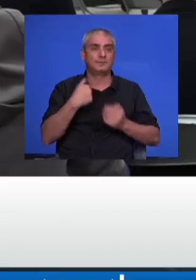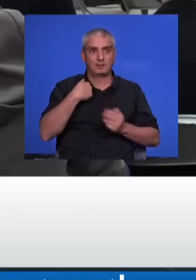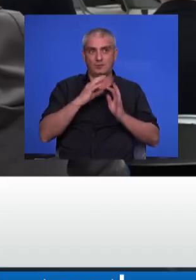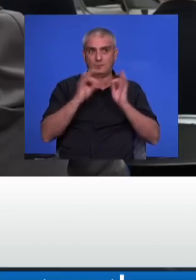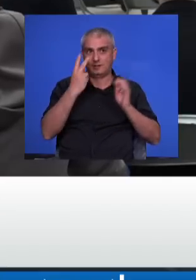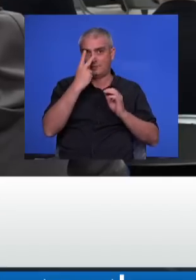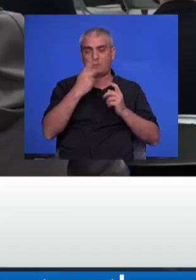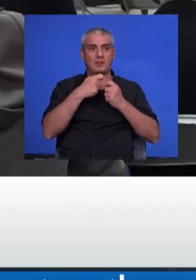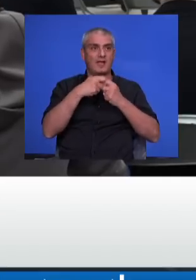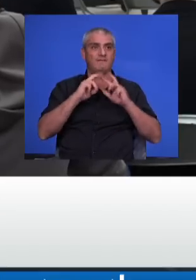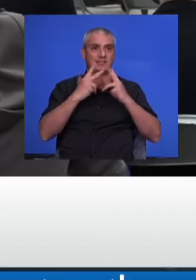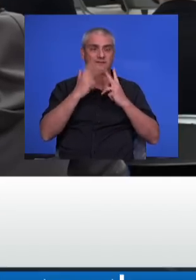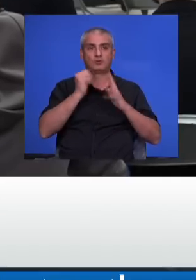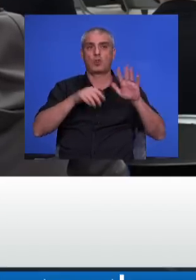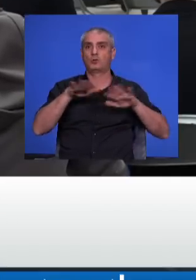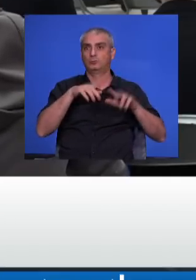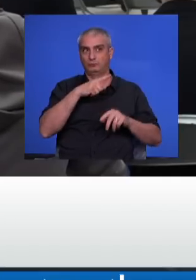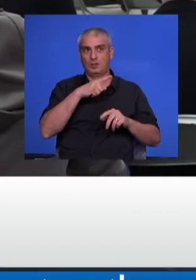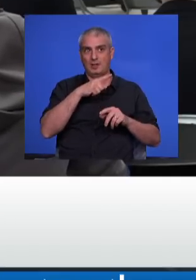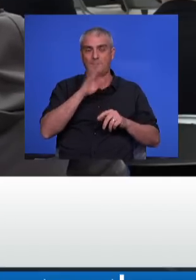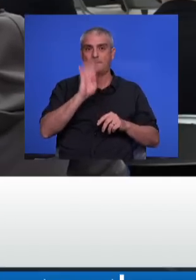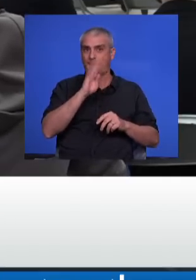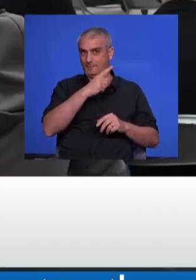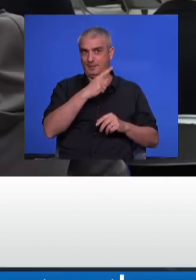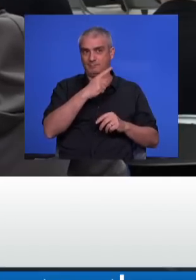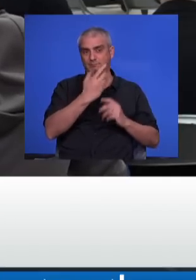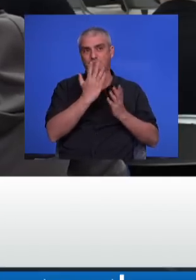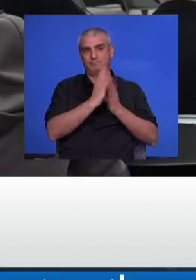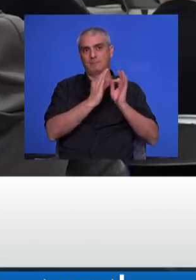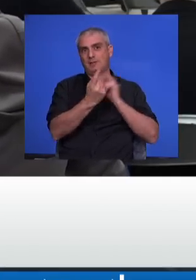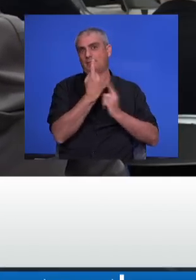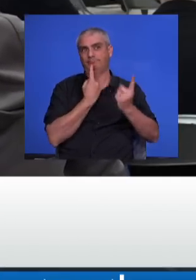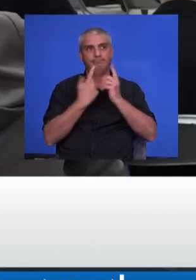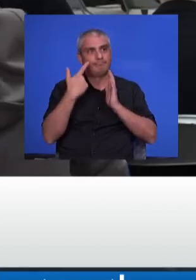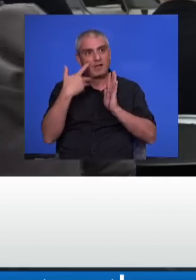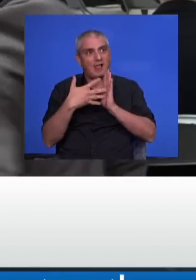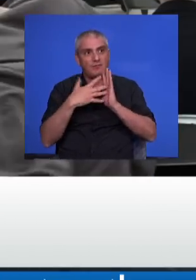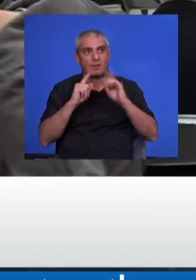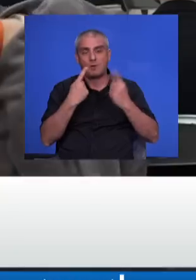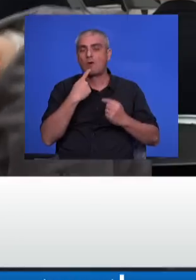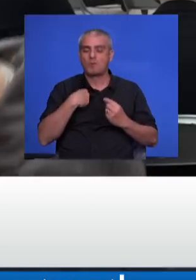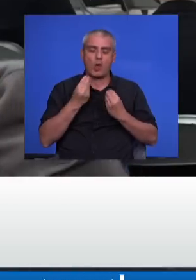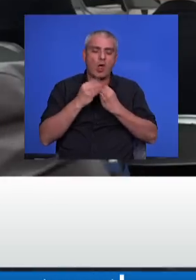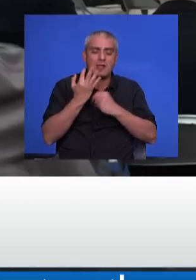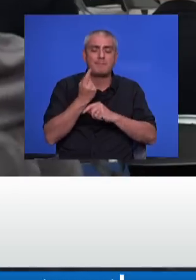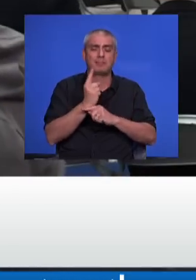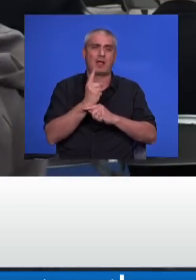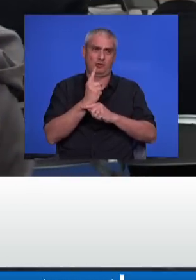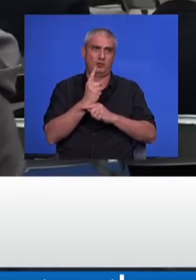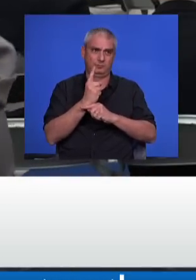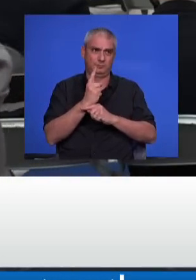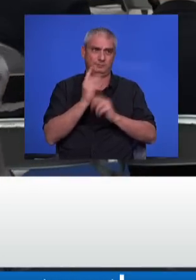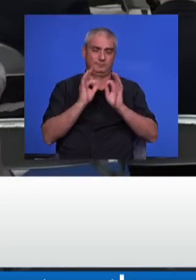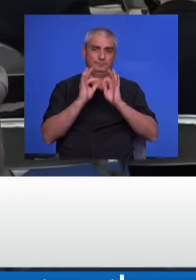את חברי הצוות של ראש הממשלה בנימין נתניהו נכנסים לבדוק מה קורה. אומרים לנו שבעוד כמה דקות